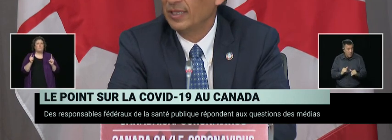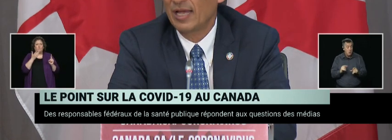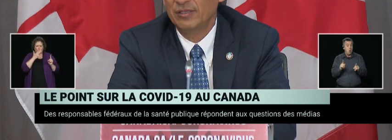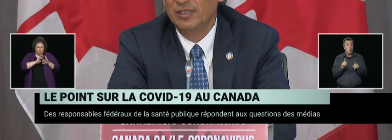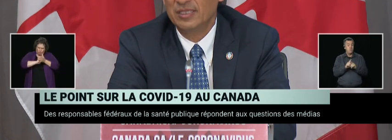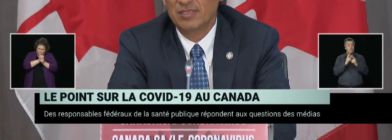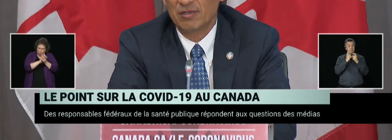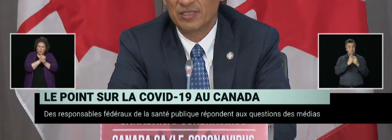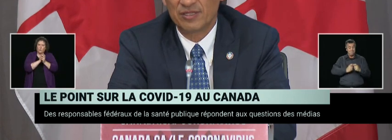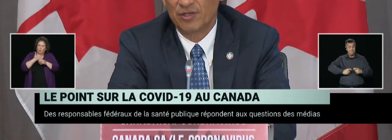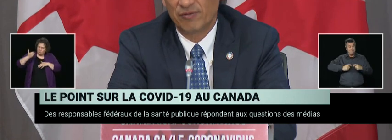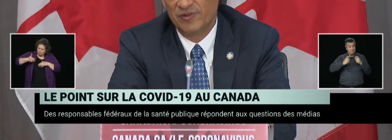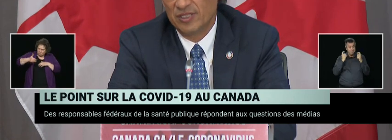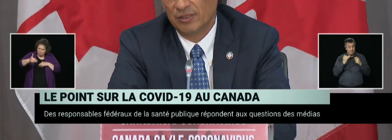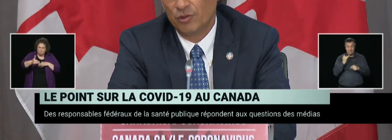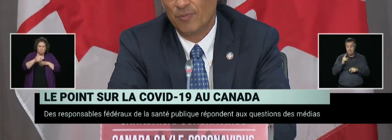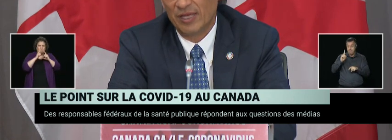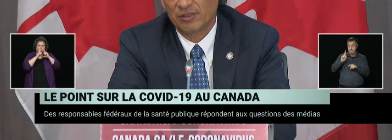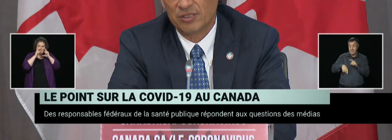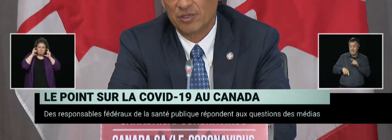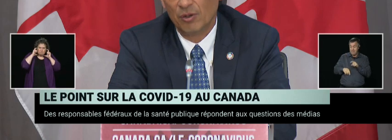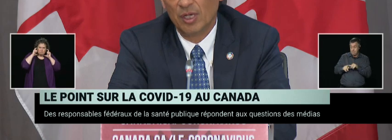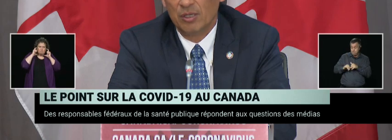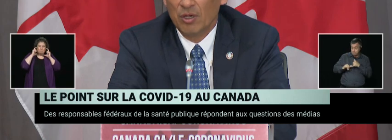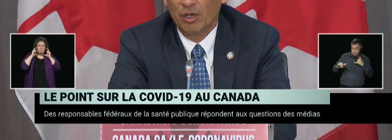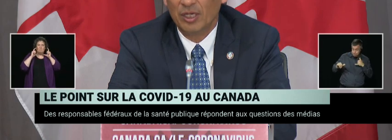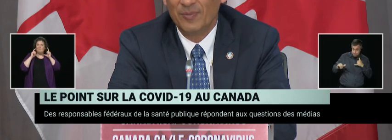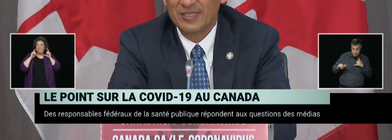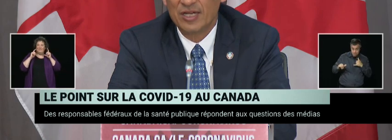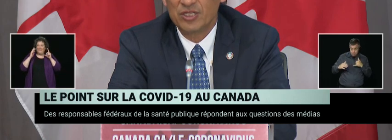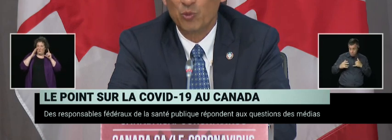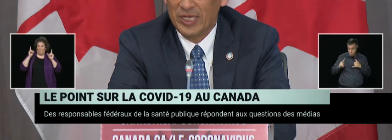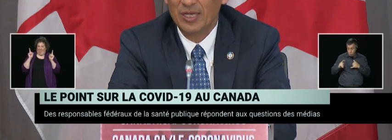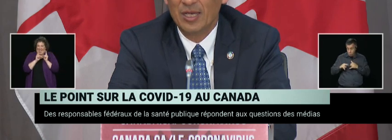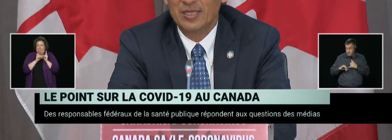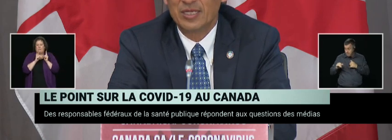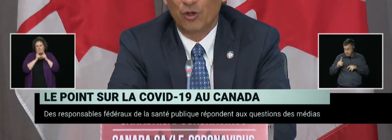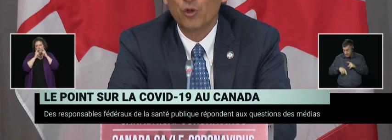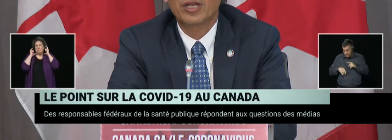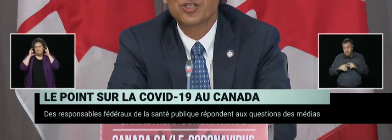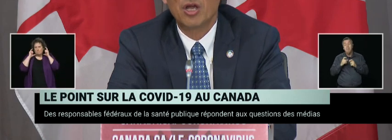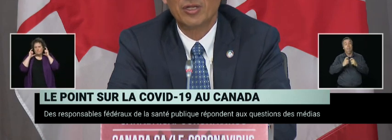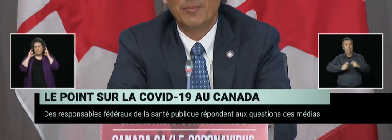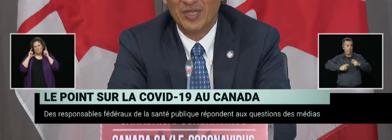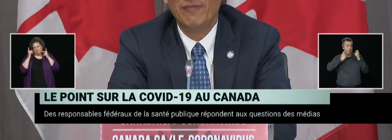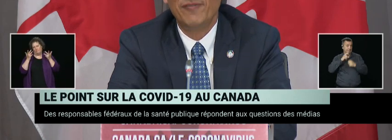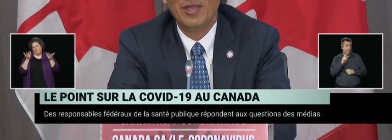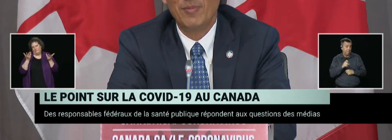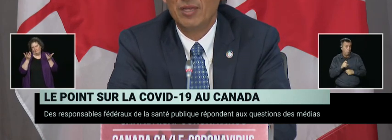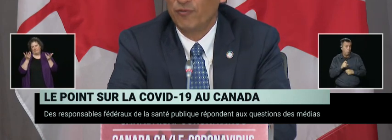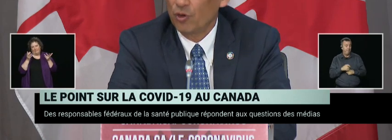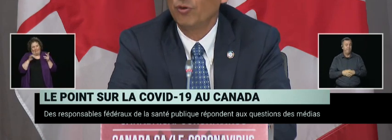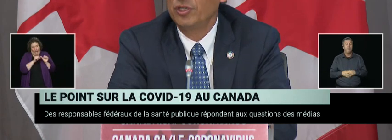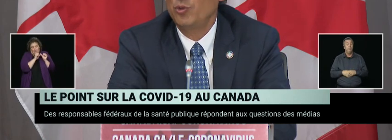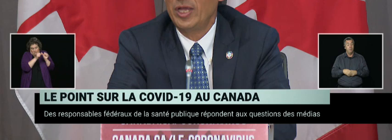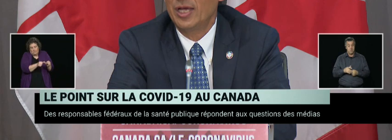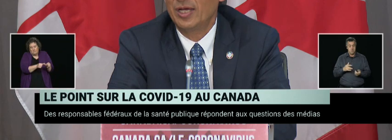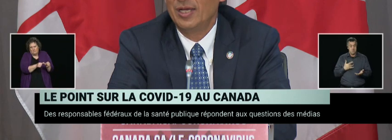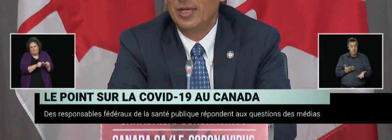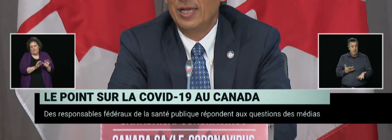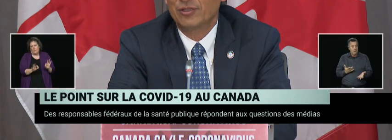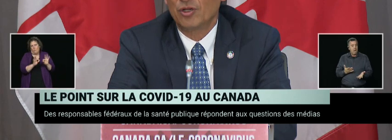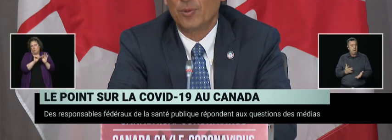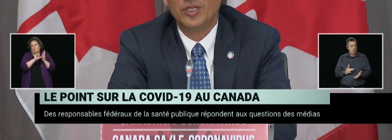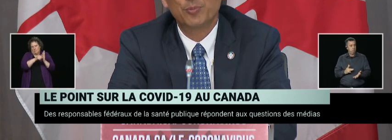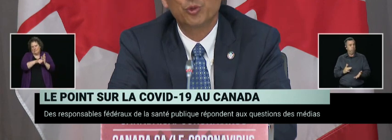capable de garder une distanciation physique de deux mètres. Donc, le message est oui. C'est encourageant. On a bien fait, mais il faut continuer